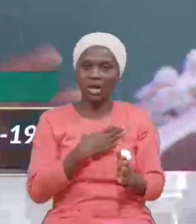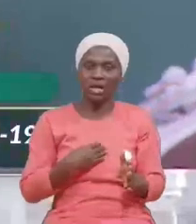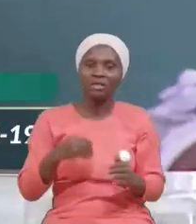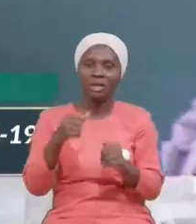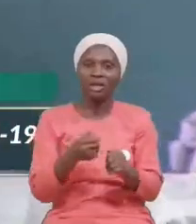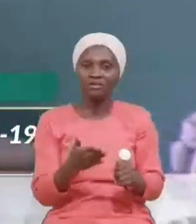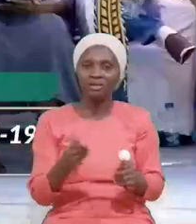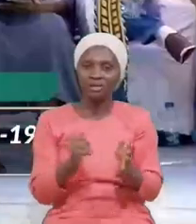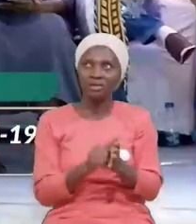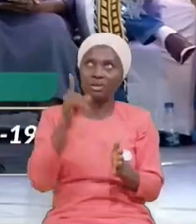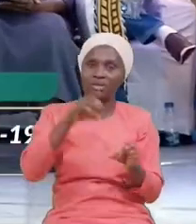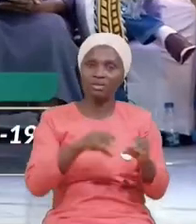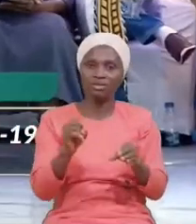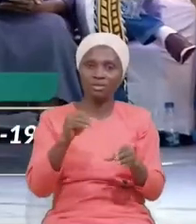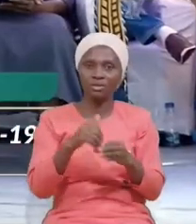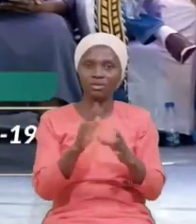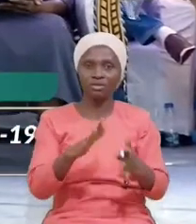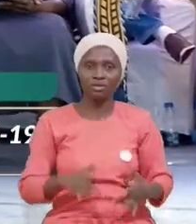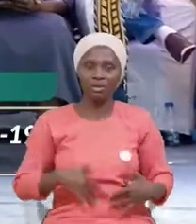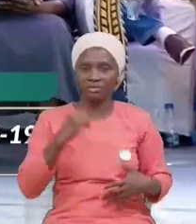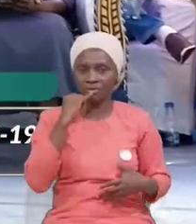Et tout ce qu'il fait dans ta vie est merveilleux.